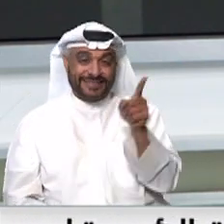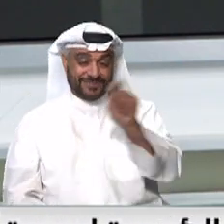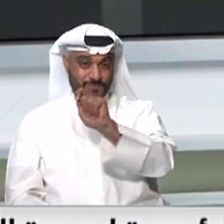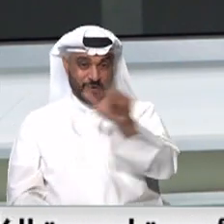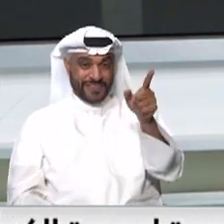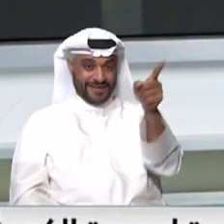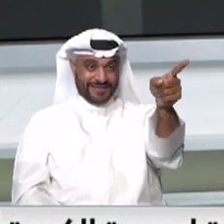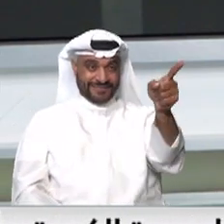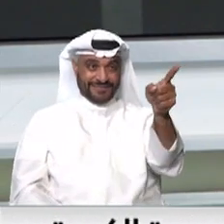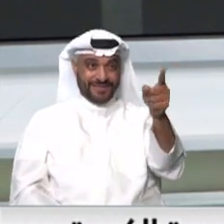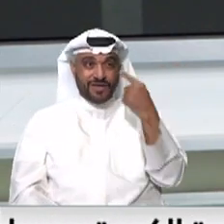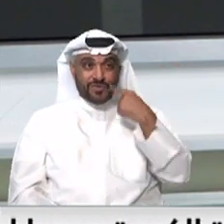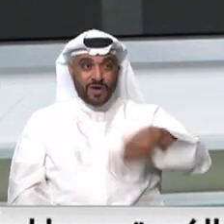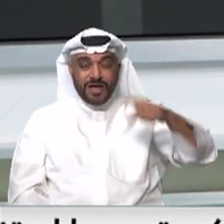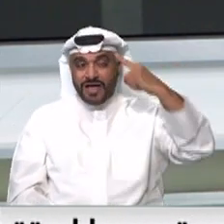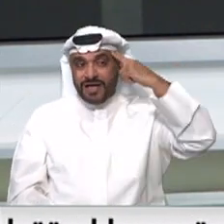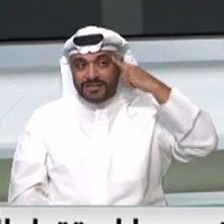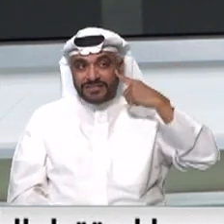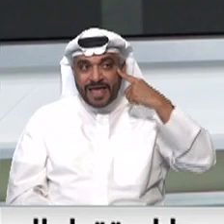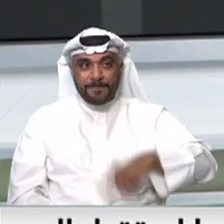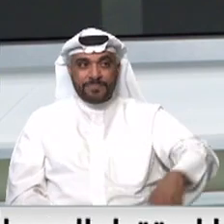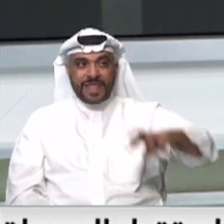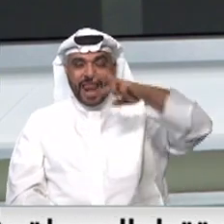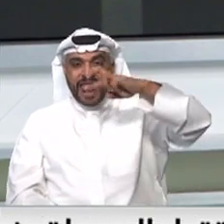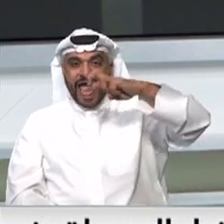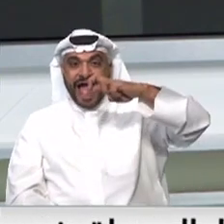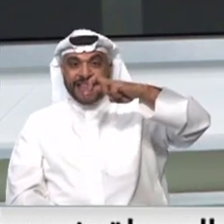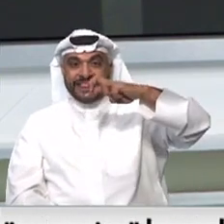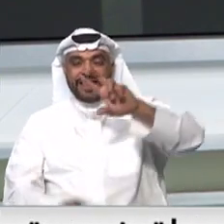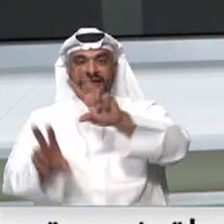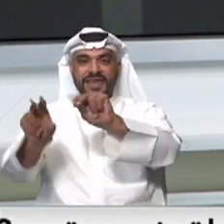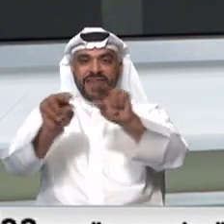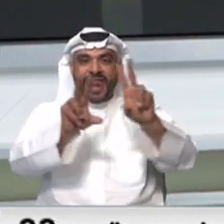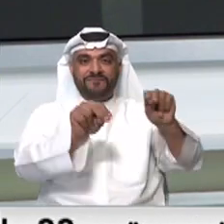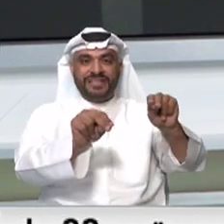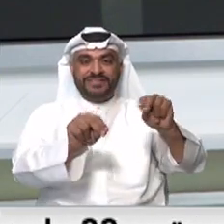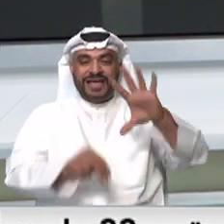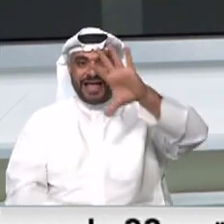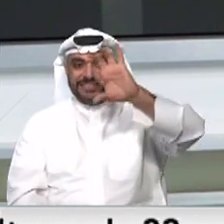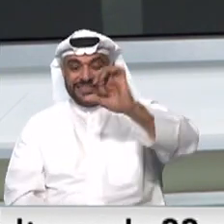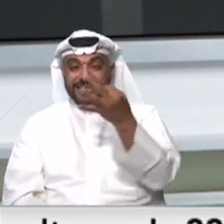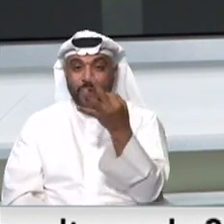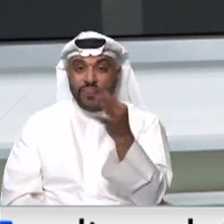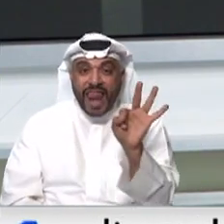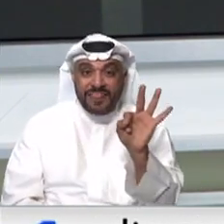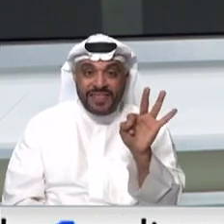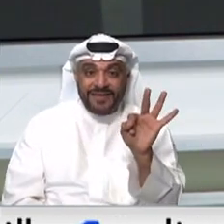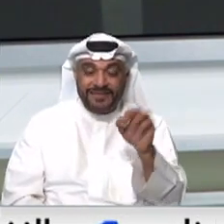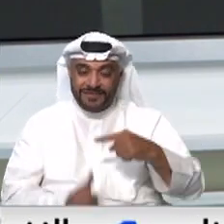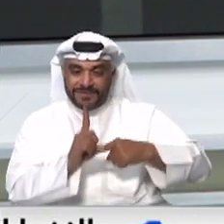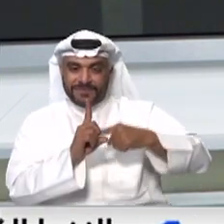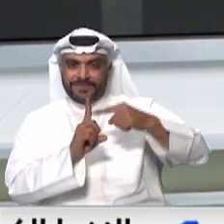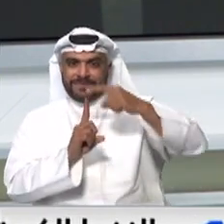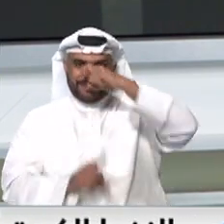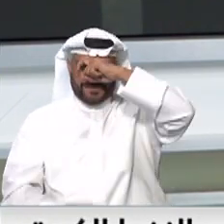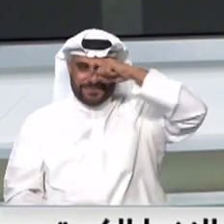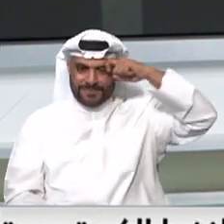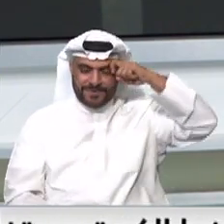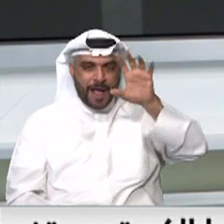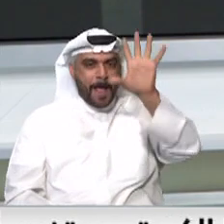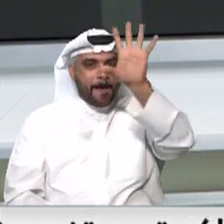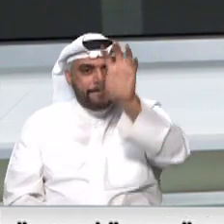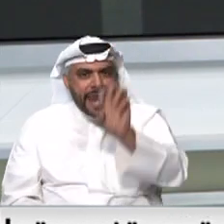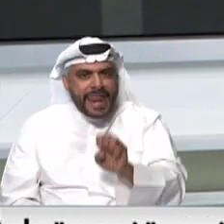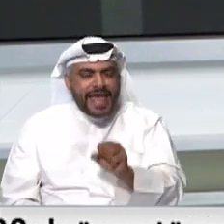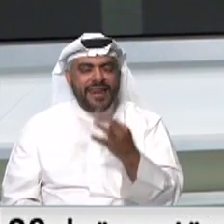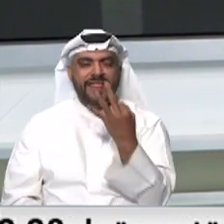الساعه الى متقلبه الاتجاه احيانا يرجع الكوس مره ثانيه في يوم السبت 39 العظمى والصغرى 23 والهواء